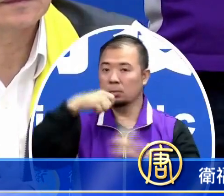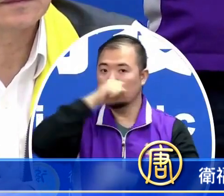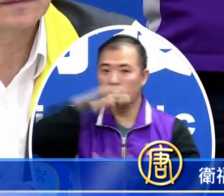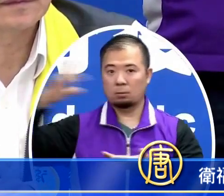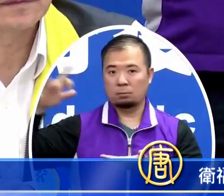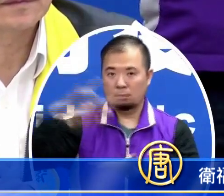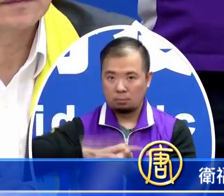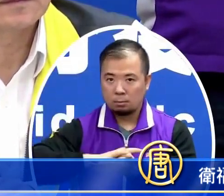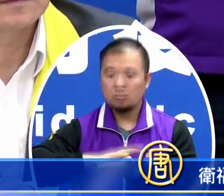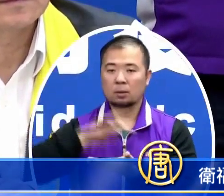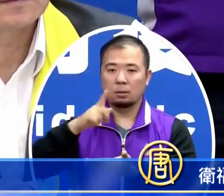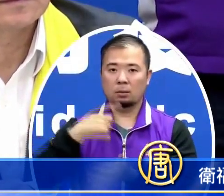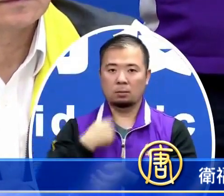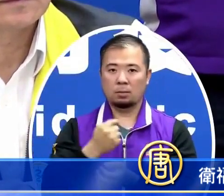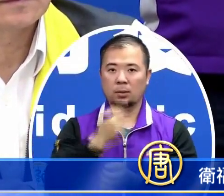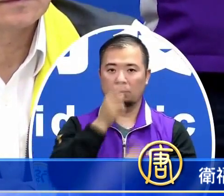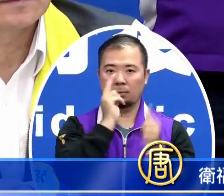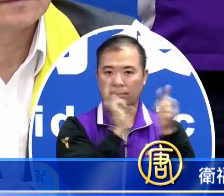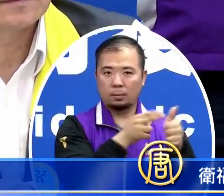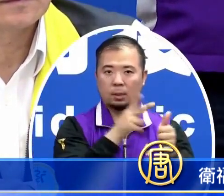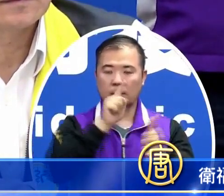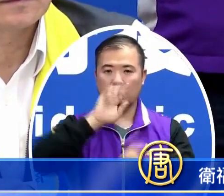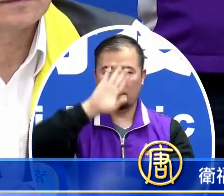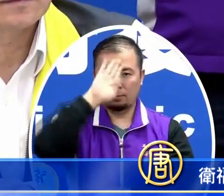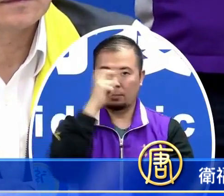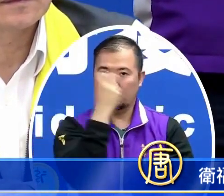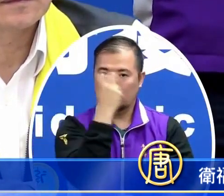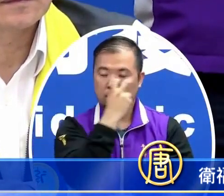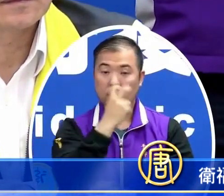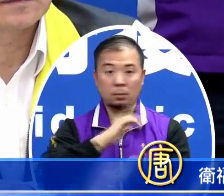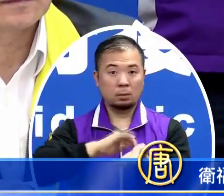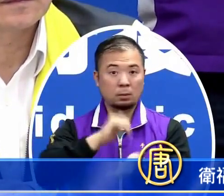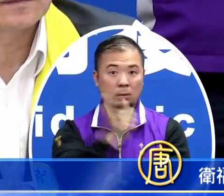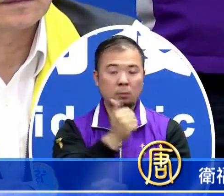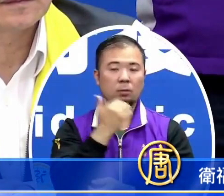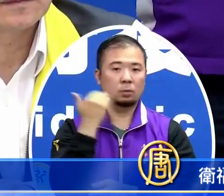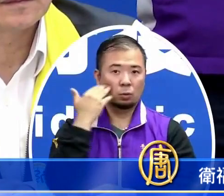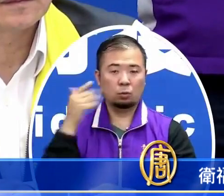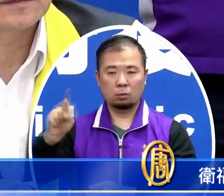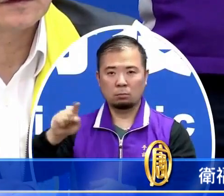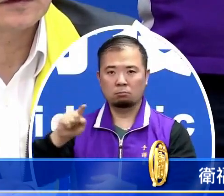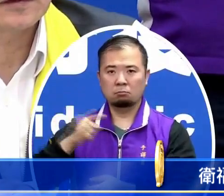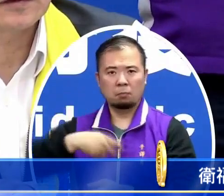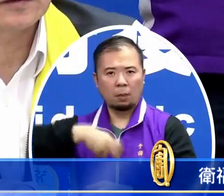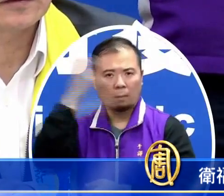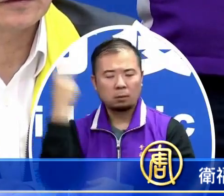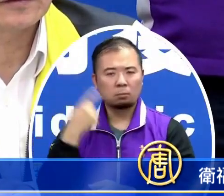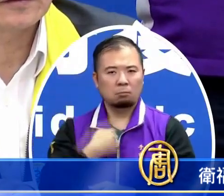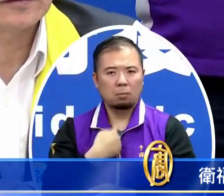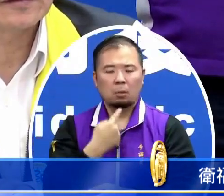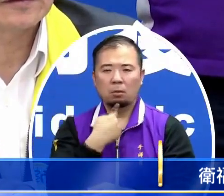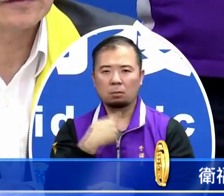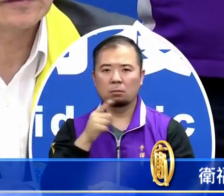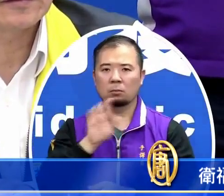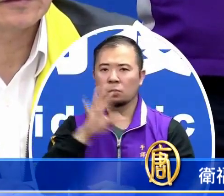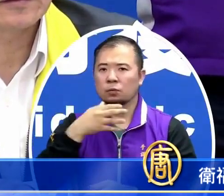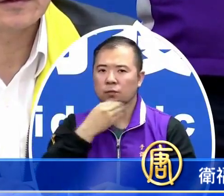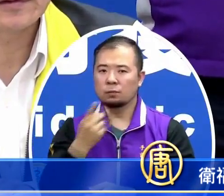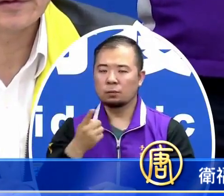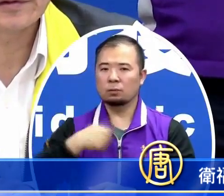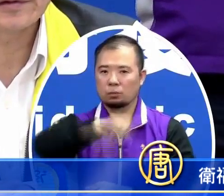医师特别加强，如果有症状那我们就需要到医院去采